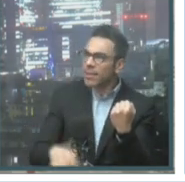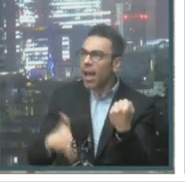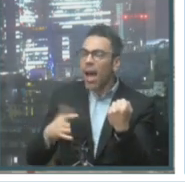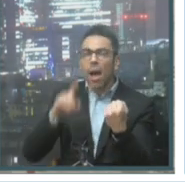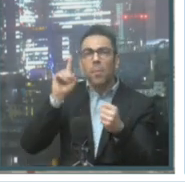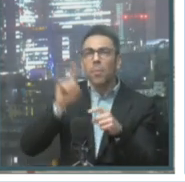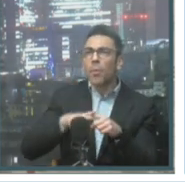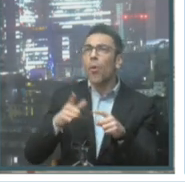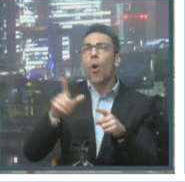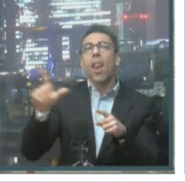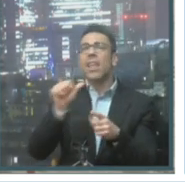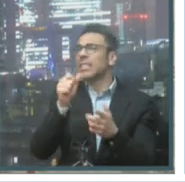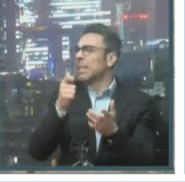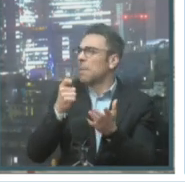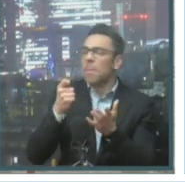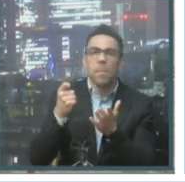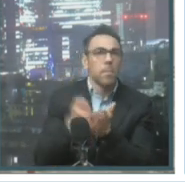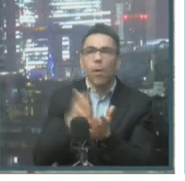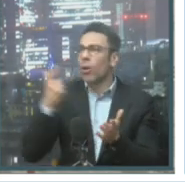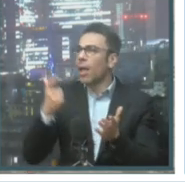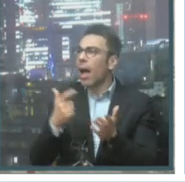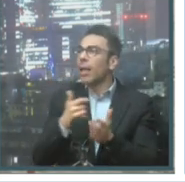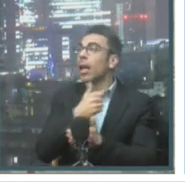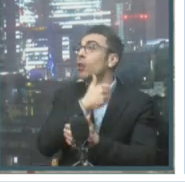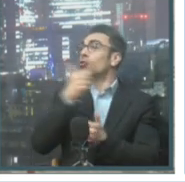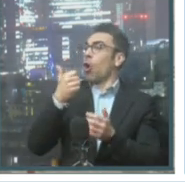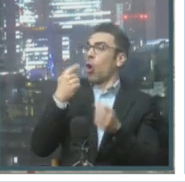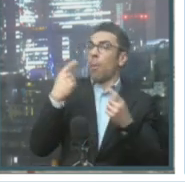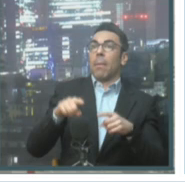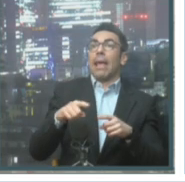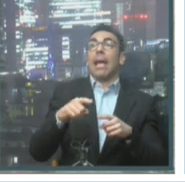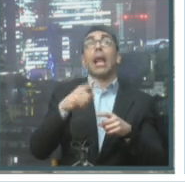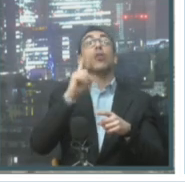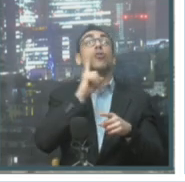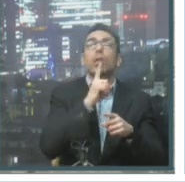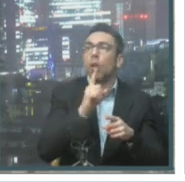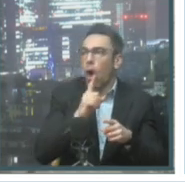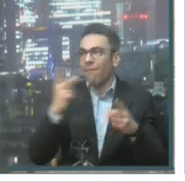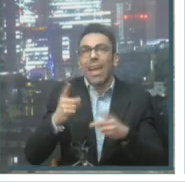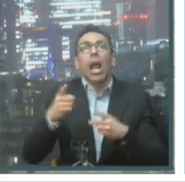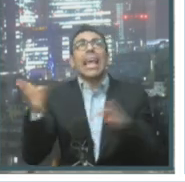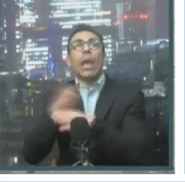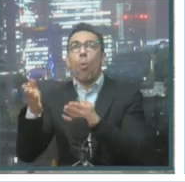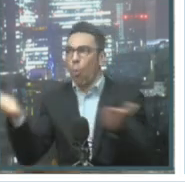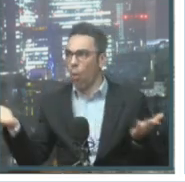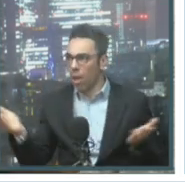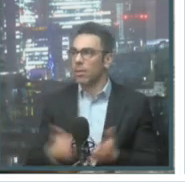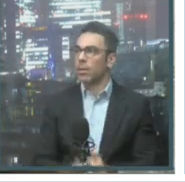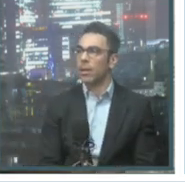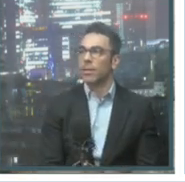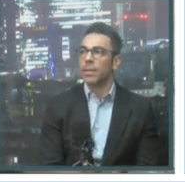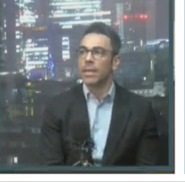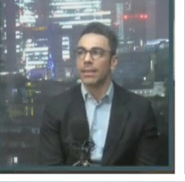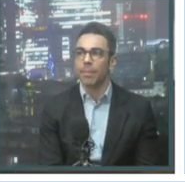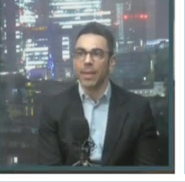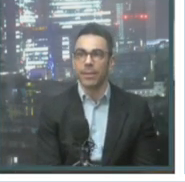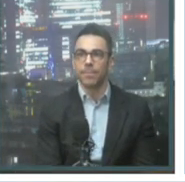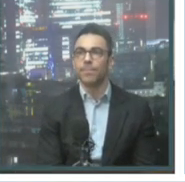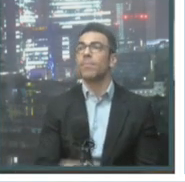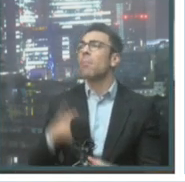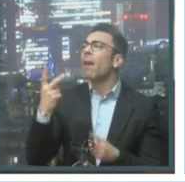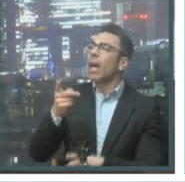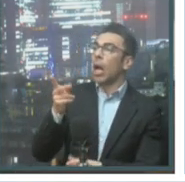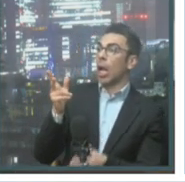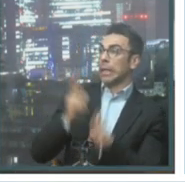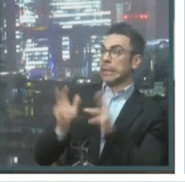l'importanza della lista per appunto non solo a questo punto dovrebbe vedere non solo per i soldi ma per chiunque a questo punto se no non mi hai